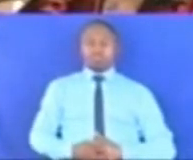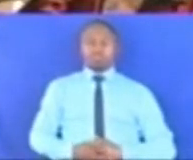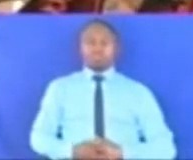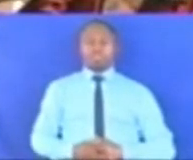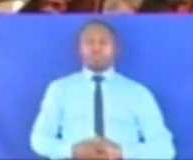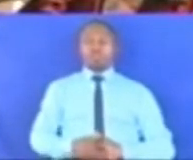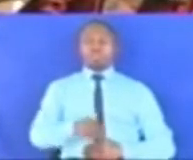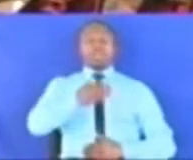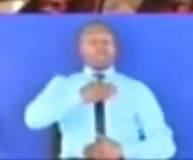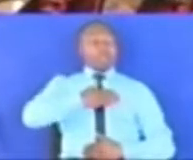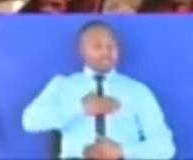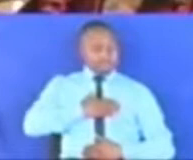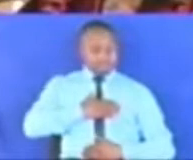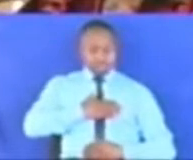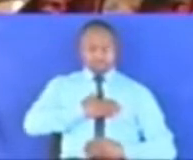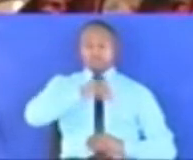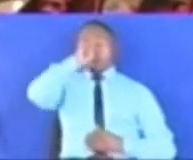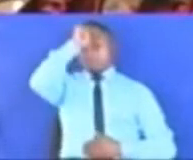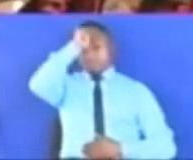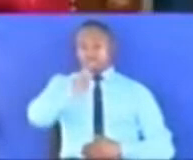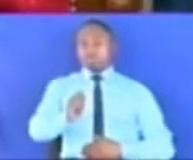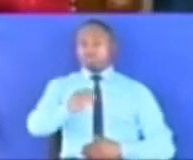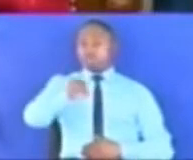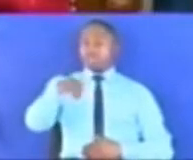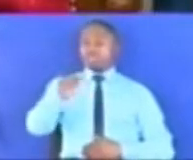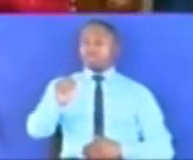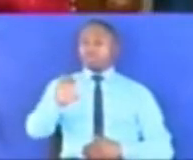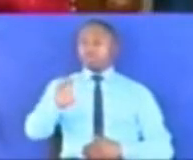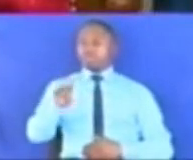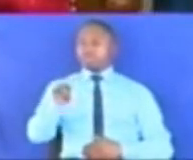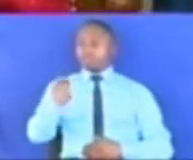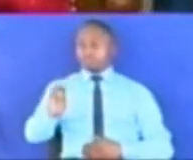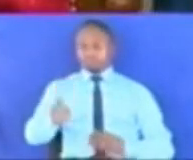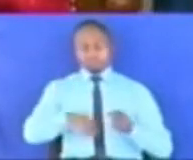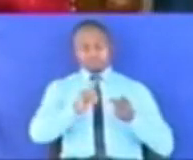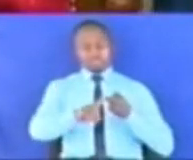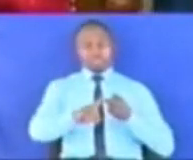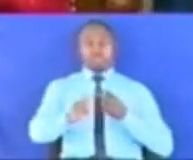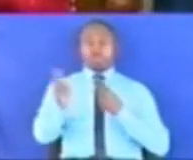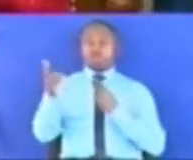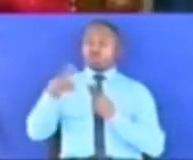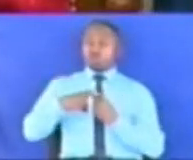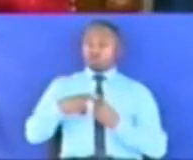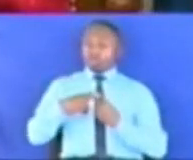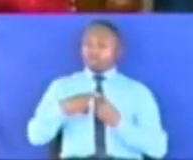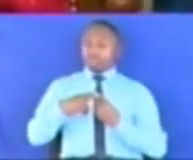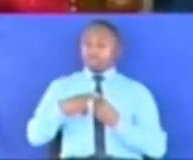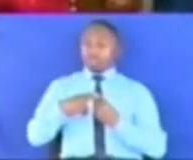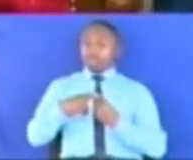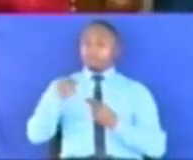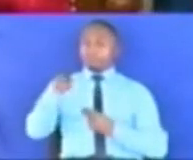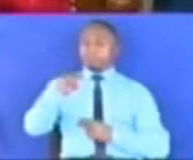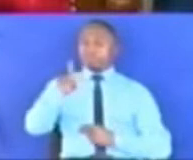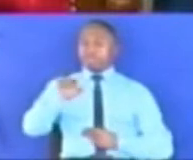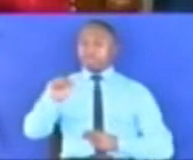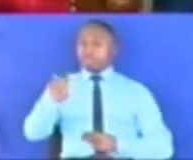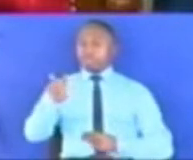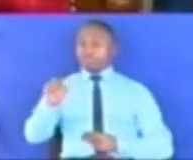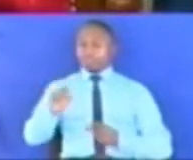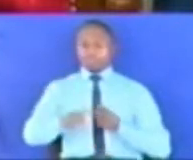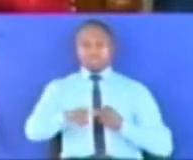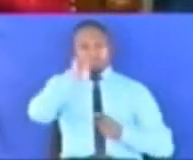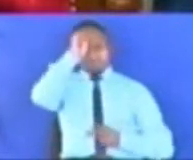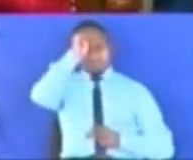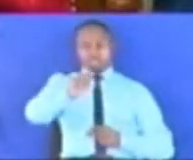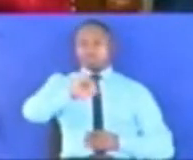Asante sana Mheshimiwa Jacqueline Kainja, atafuatiwa na Mheshimiwa Dr. Christine Mzava, Mheshimiwa Joseph